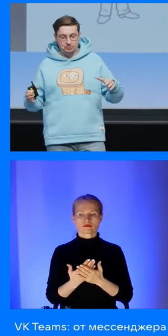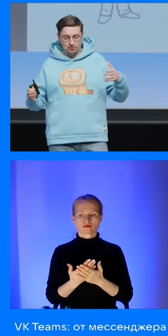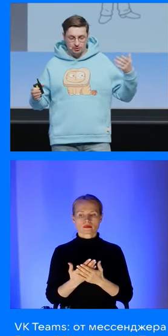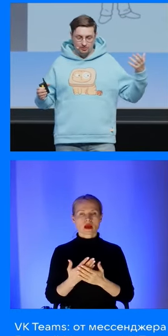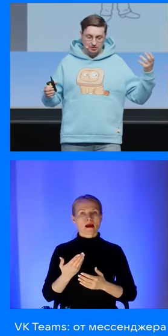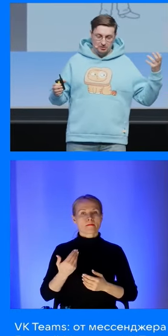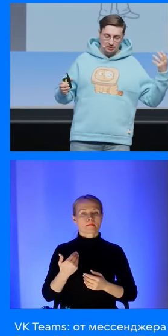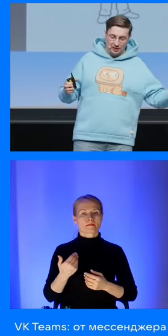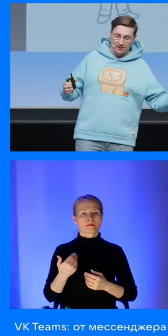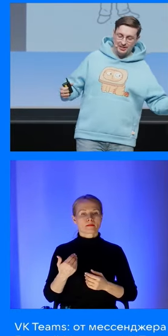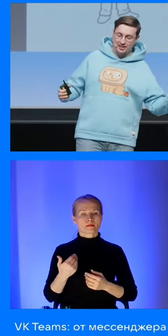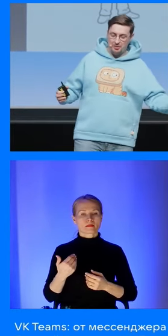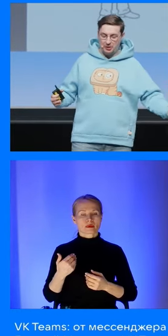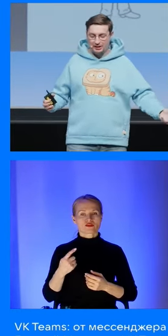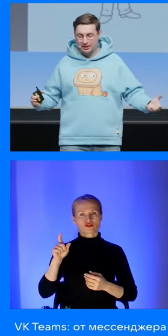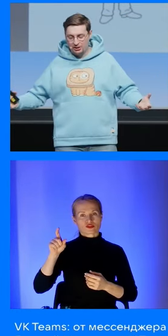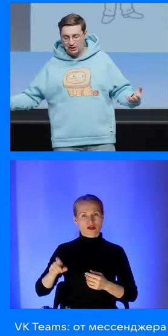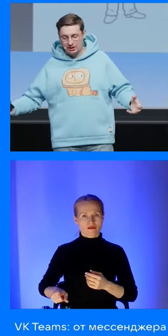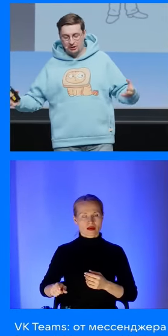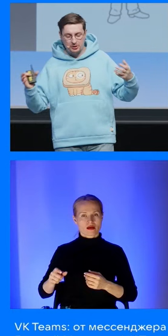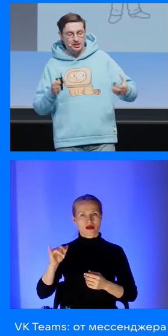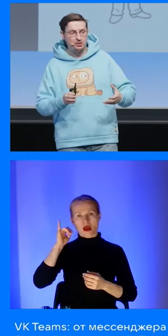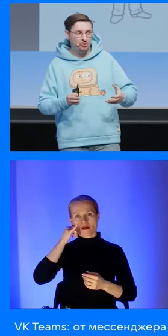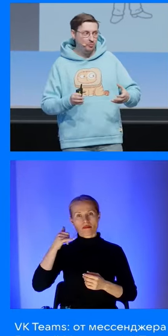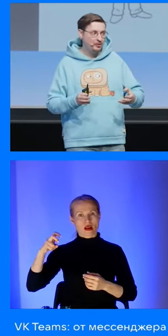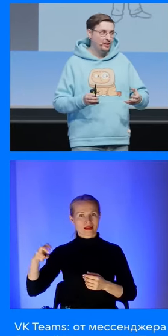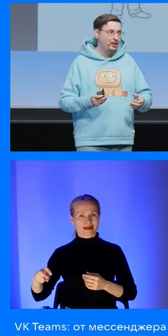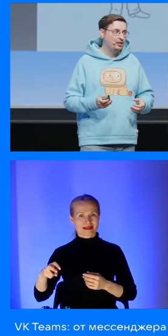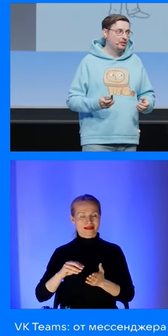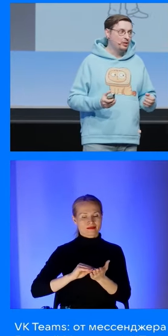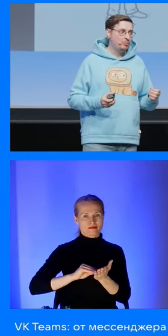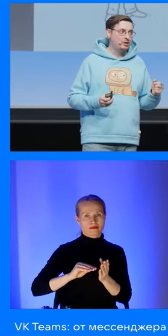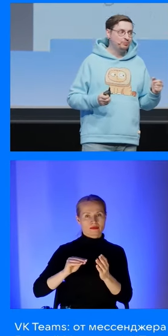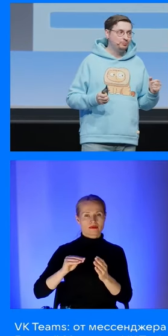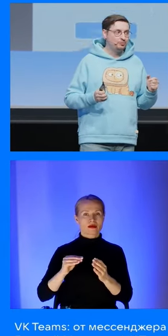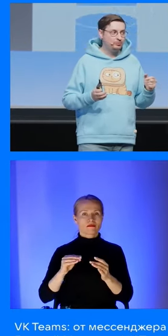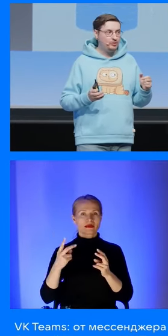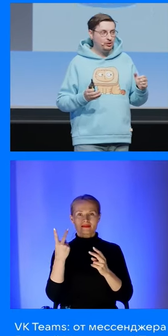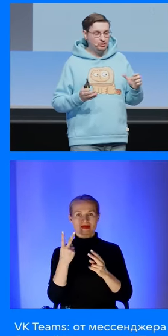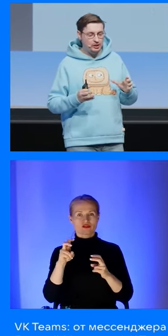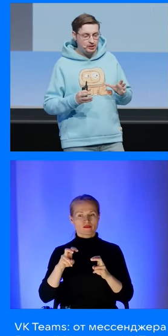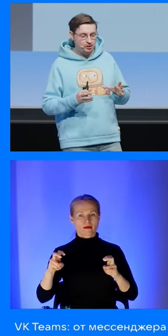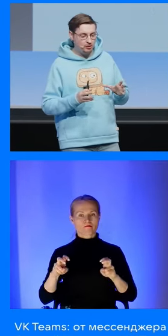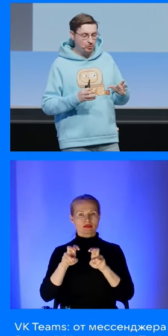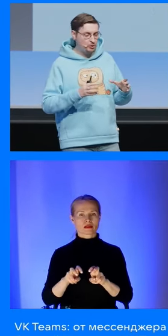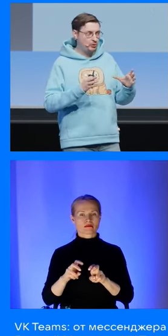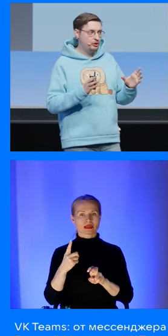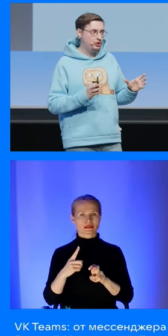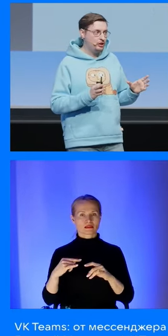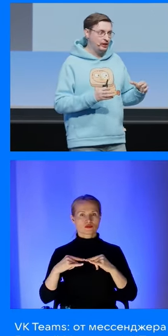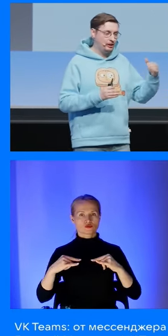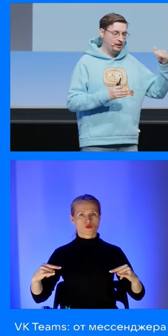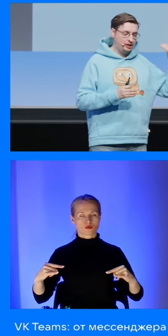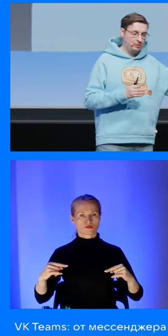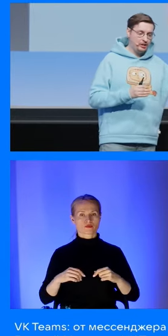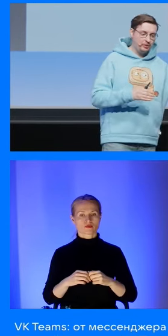посадим человека из оператора и человека из регистратуры за один стол? Таким образом, у нас формируются своего рода